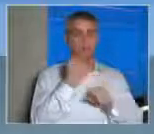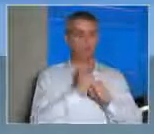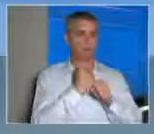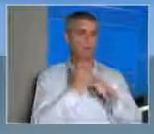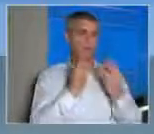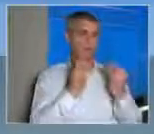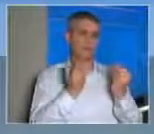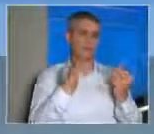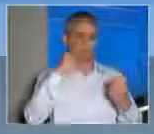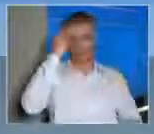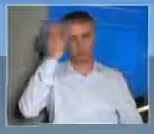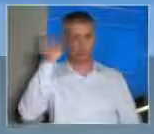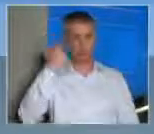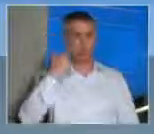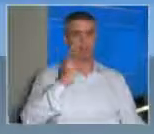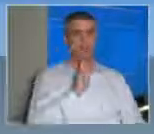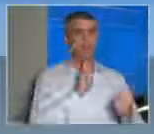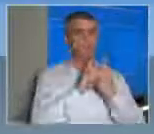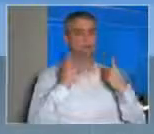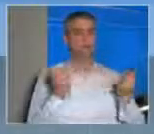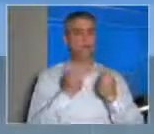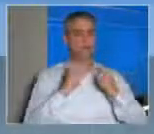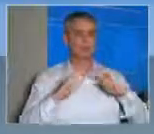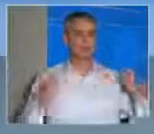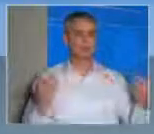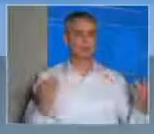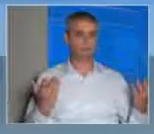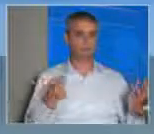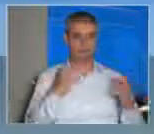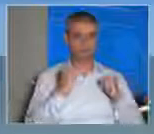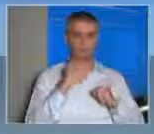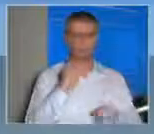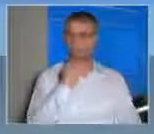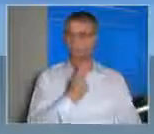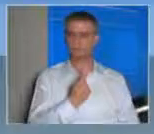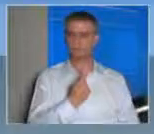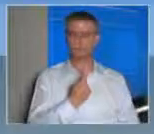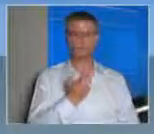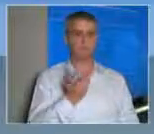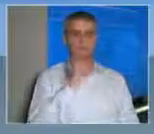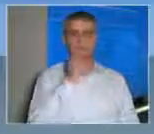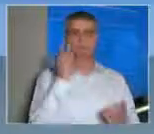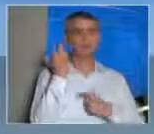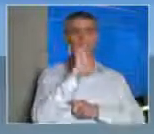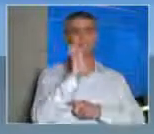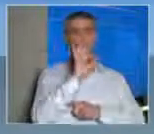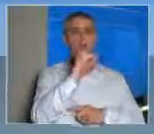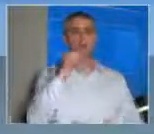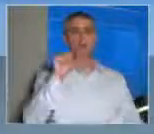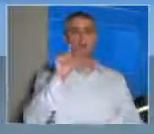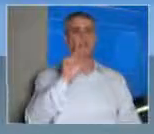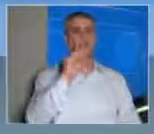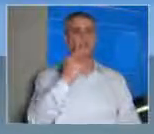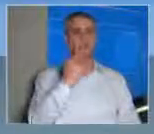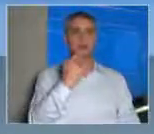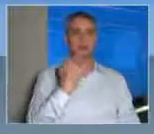לא אחת, לפחות אני זוכר בעבר, בהנגשות, בקמפיינים, בדברים מהסוג הזה, ודאי יש לכם הרבה מה להגיד. הסטורי של אווה מורן.